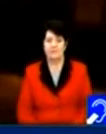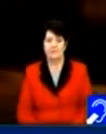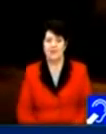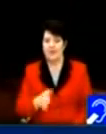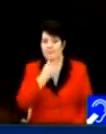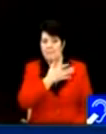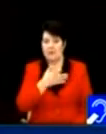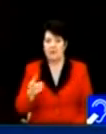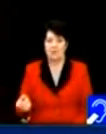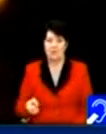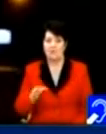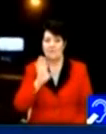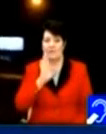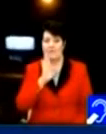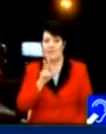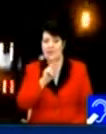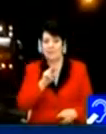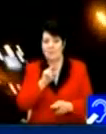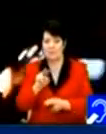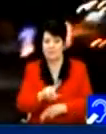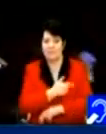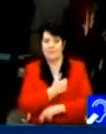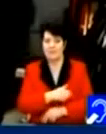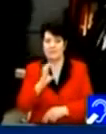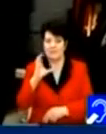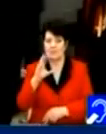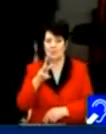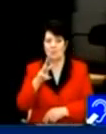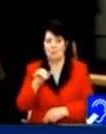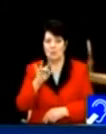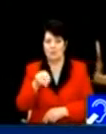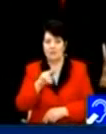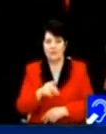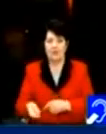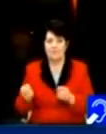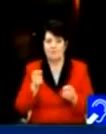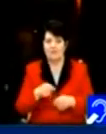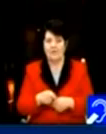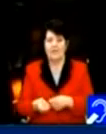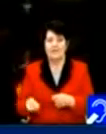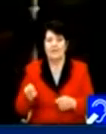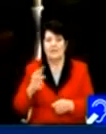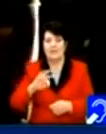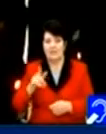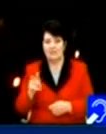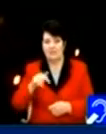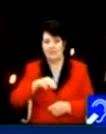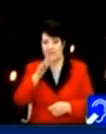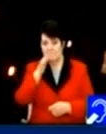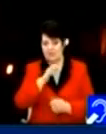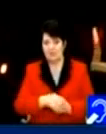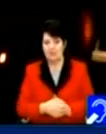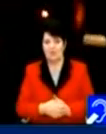Pe parcursul călătoriei, femeia a fost monitorizată de medicii smurd. A fost transportată pacientul de la Iași spre Chișinău,